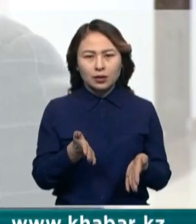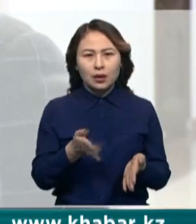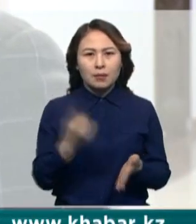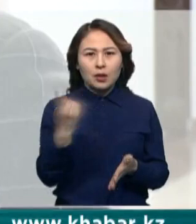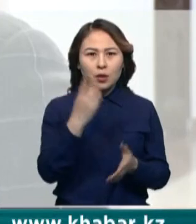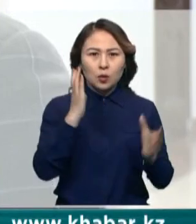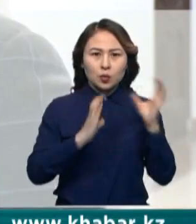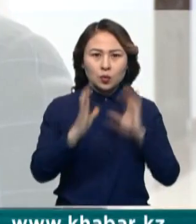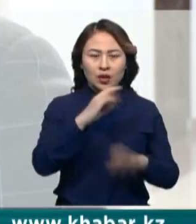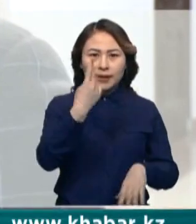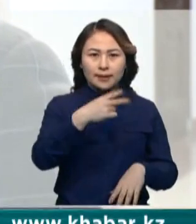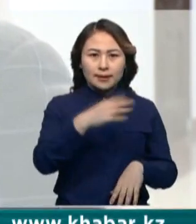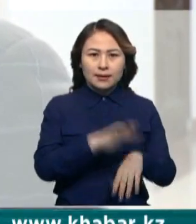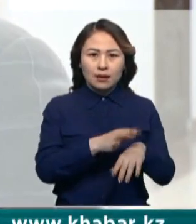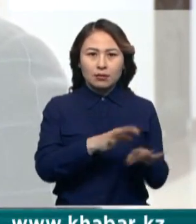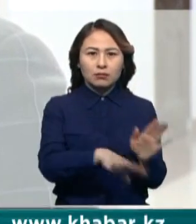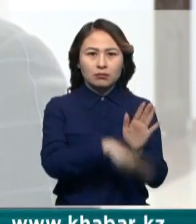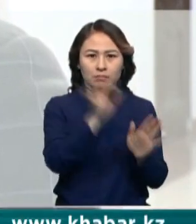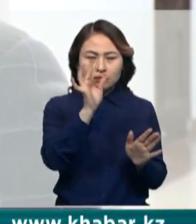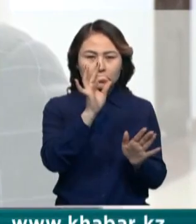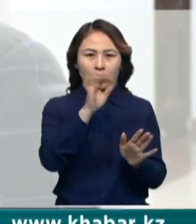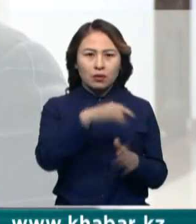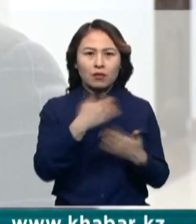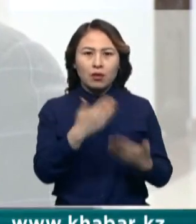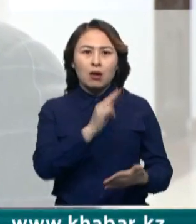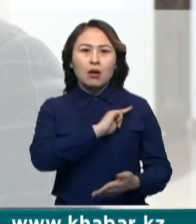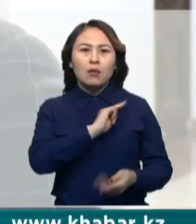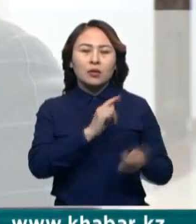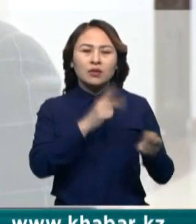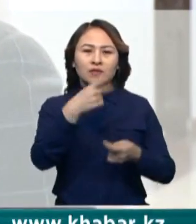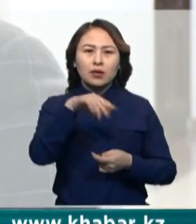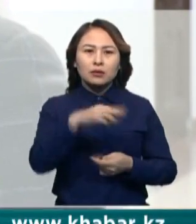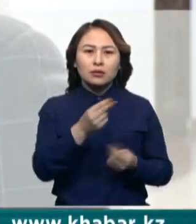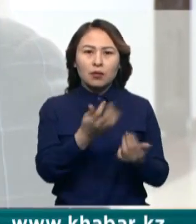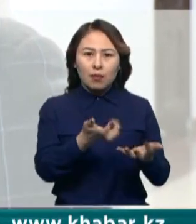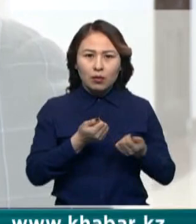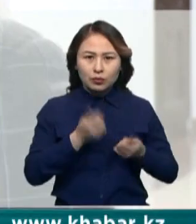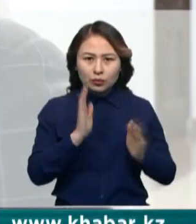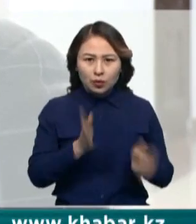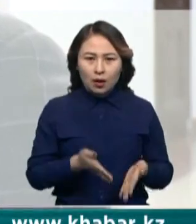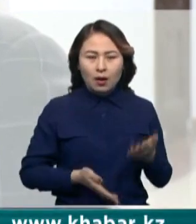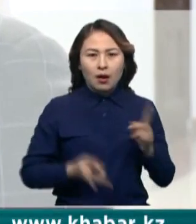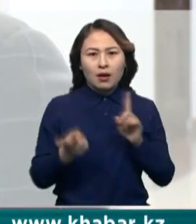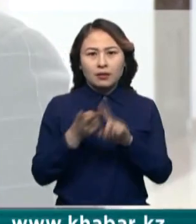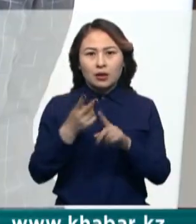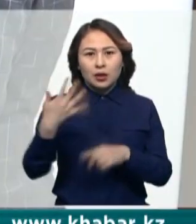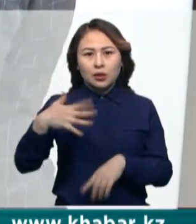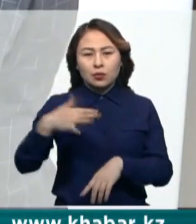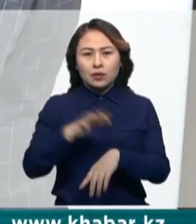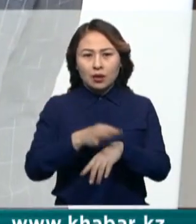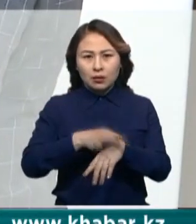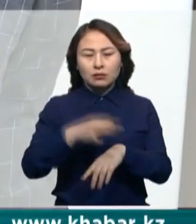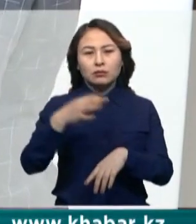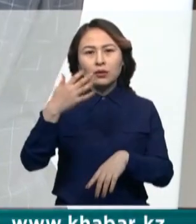студент 20 сағат таңдайтын болса, ол сол атқарылған 20 сағатына 20 мың теңге ақы алады. Екіншісі, 50 сағат және